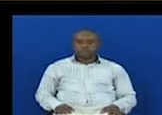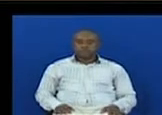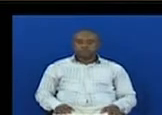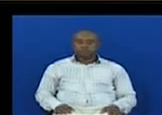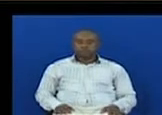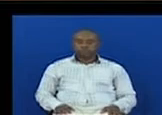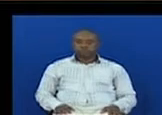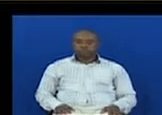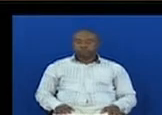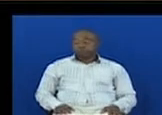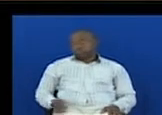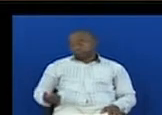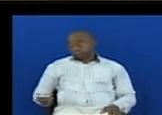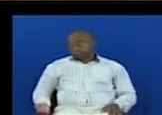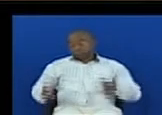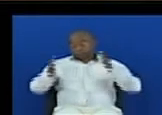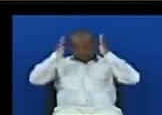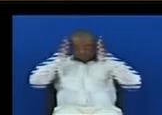Mheshimiwa Speaker,